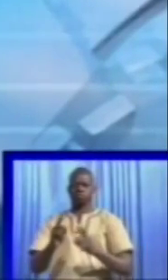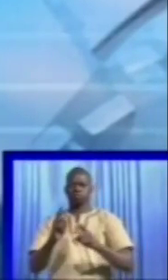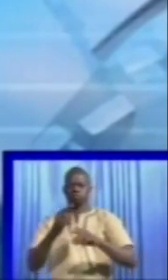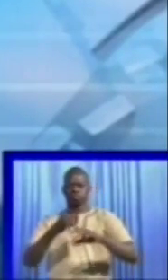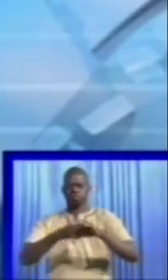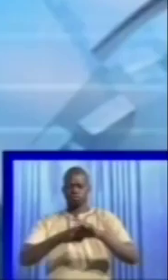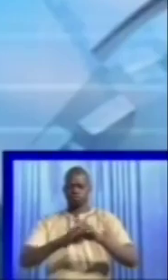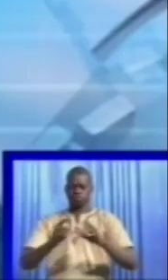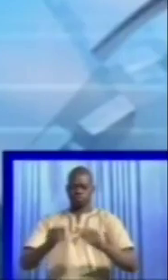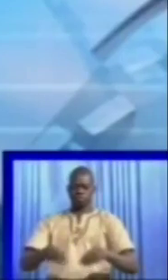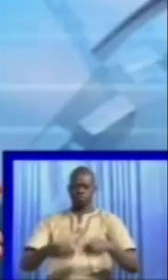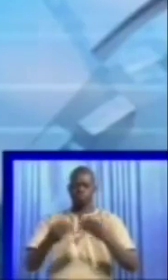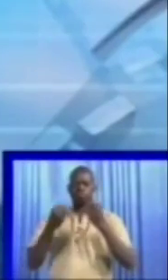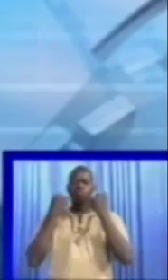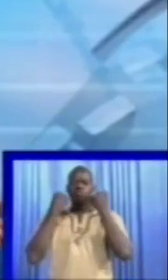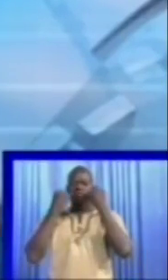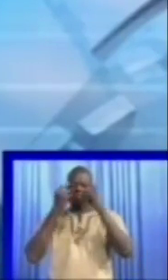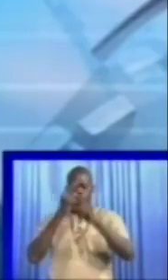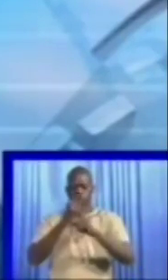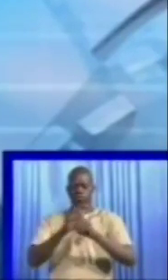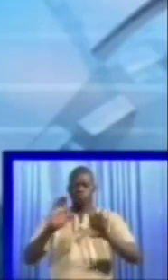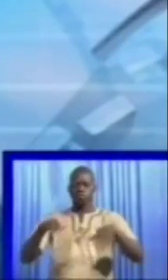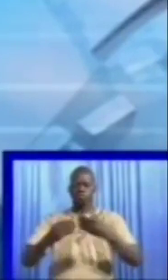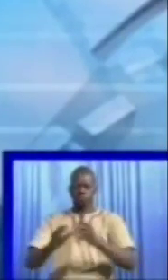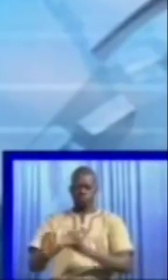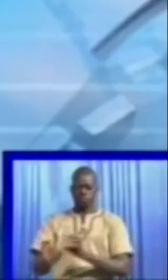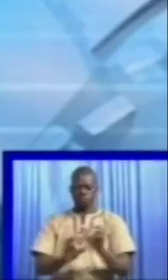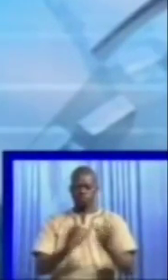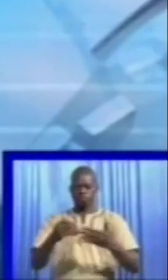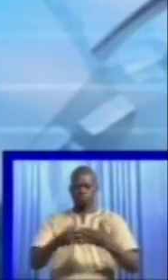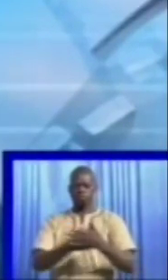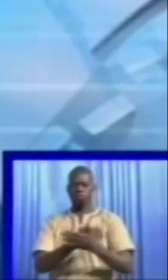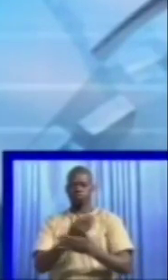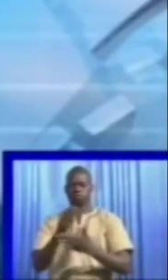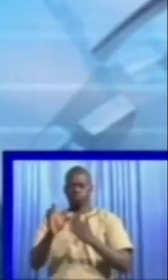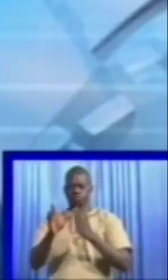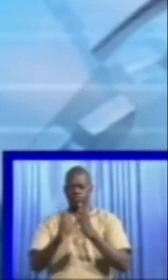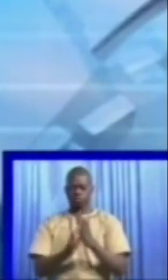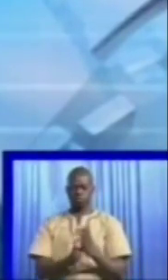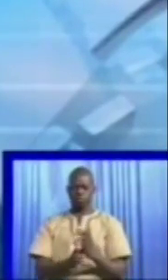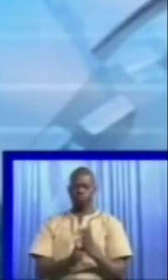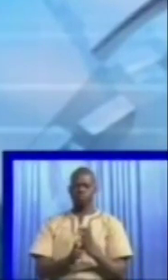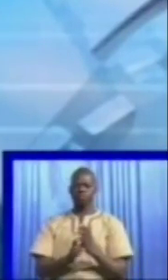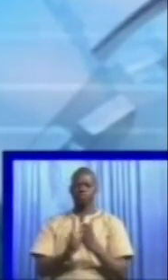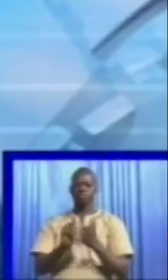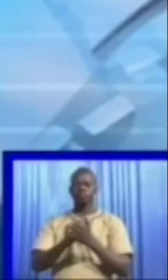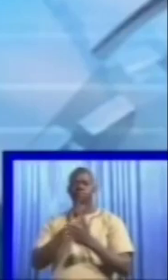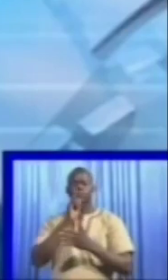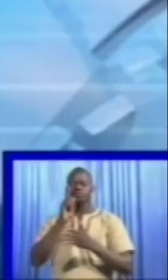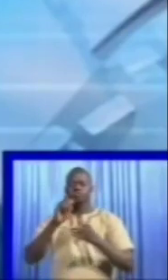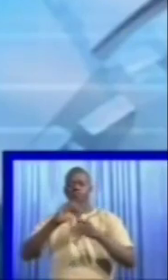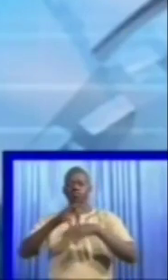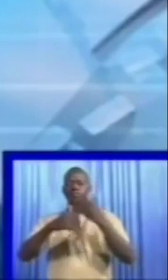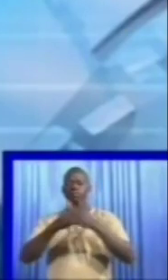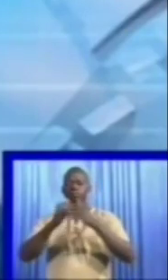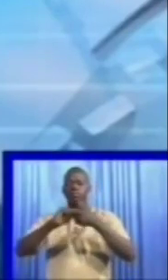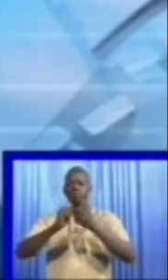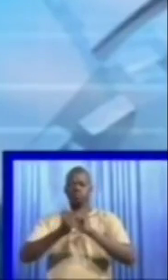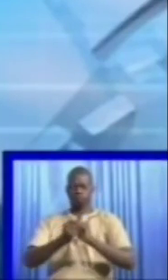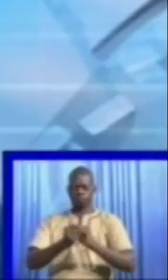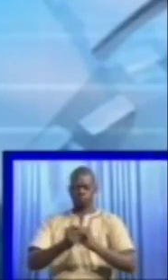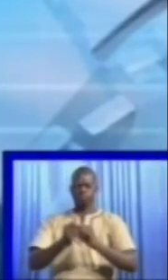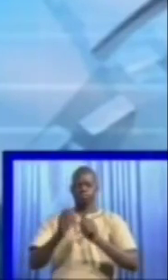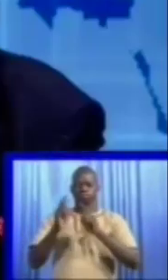donner l'information. Alors justement, comment faire dans cette nouvelle donne-là ? C'est cela. Tout le problème est là, ce que j'évoquais tout à l'heure,